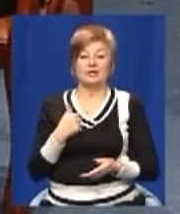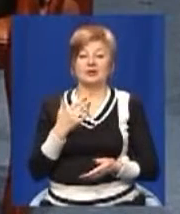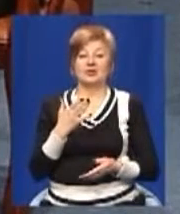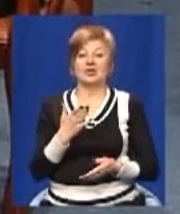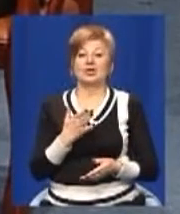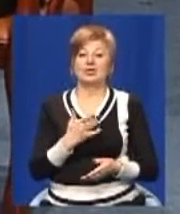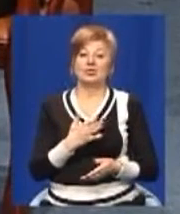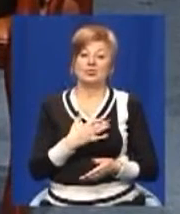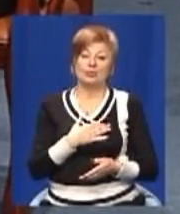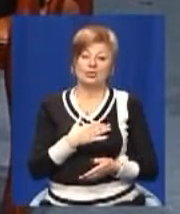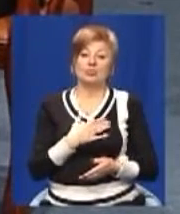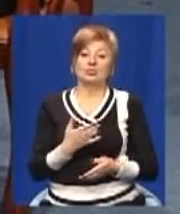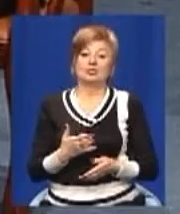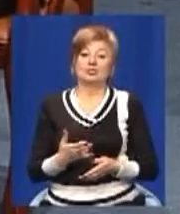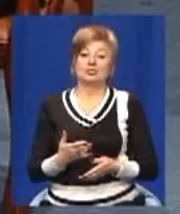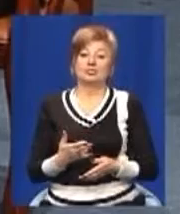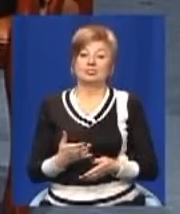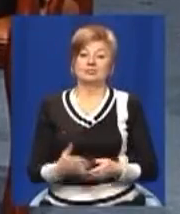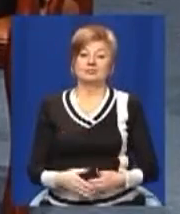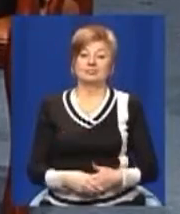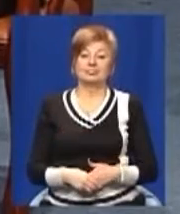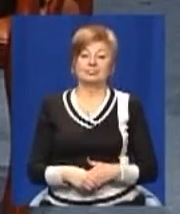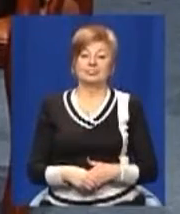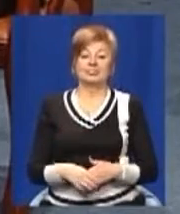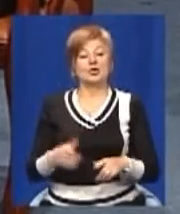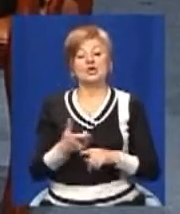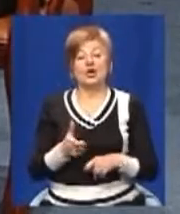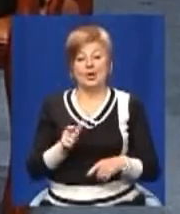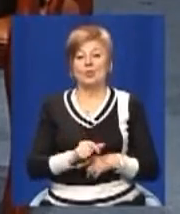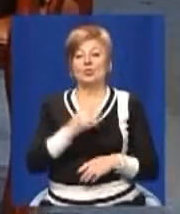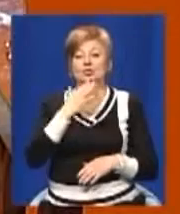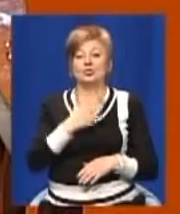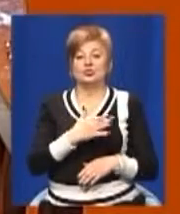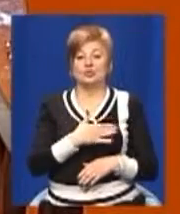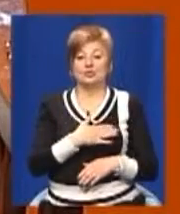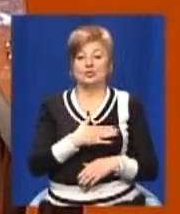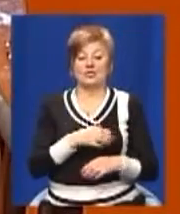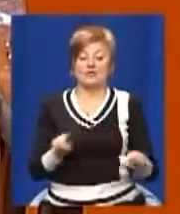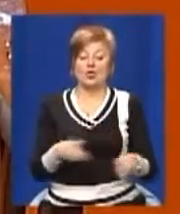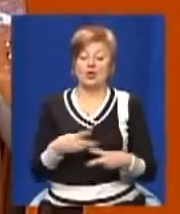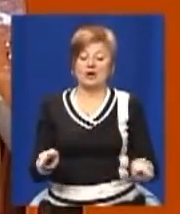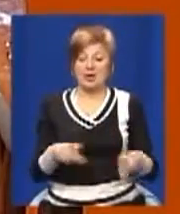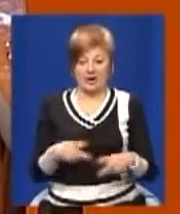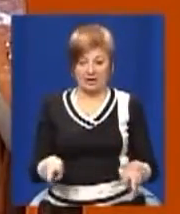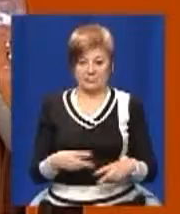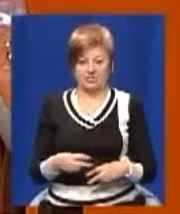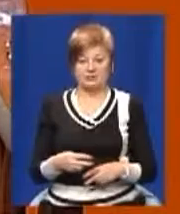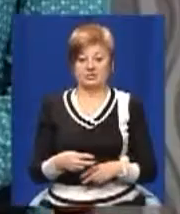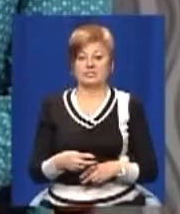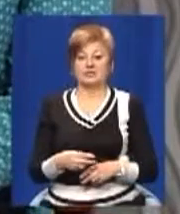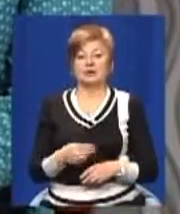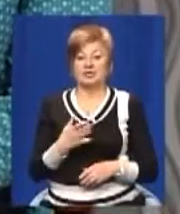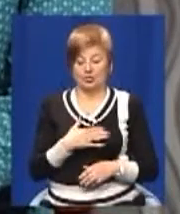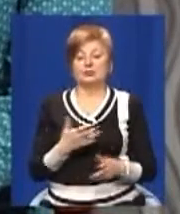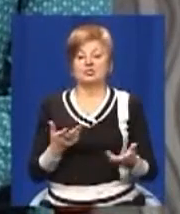люблю. Уроки чи ні? Ні. Я дуже люблю ще хореографію. Танцювати